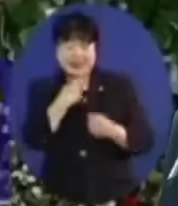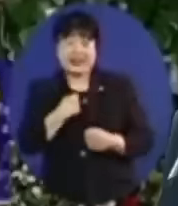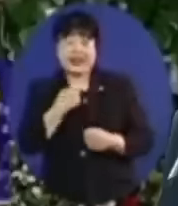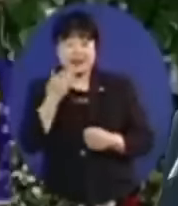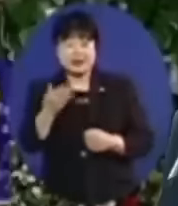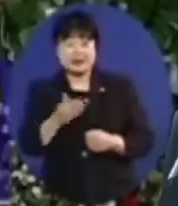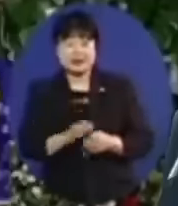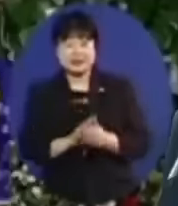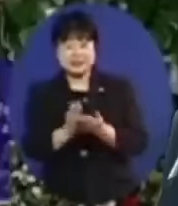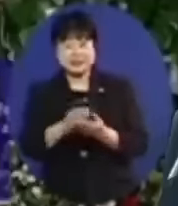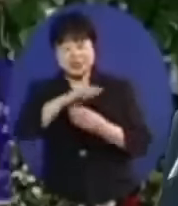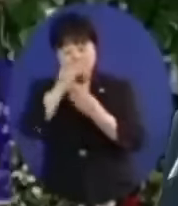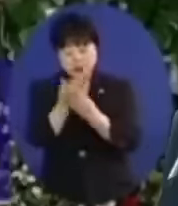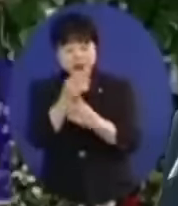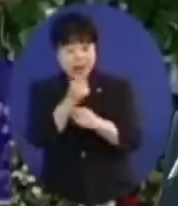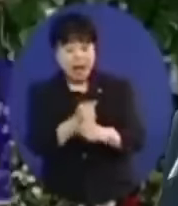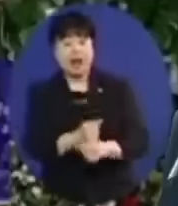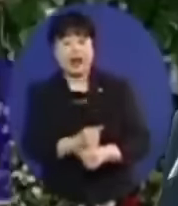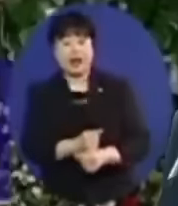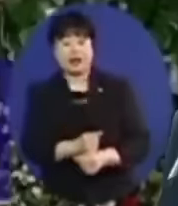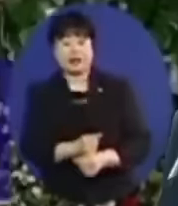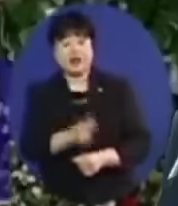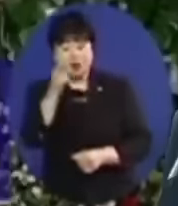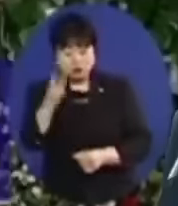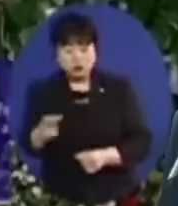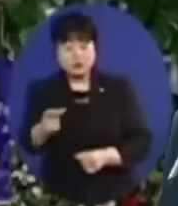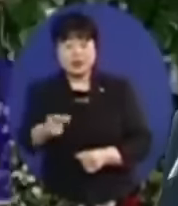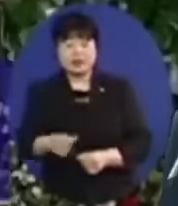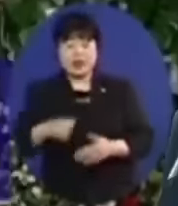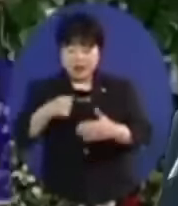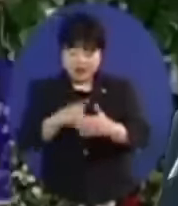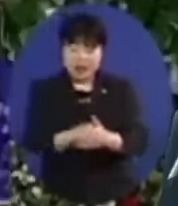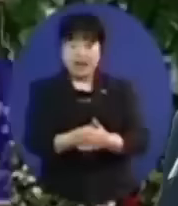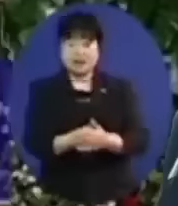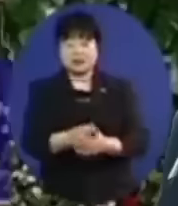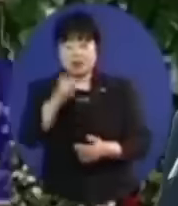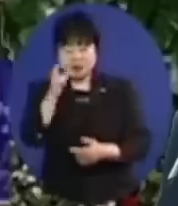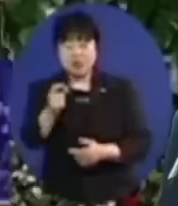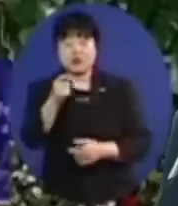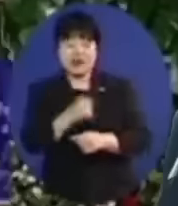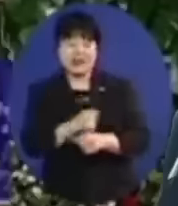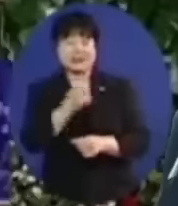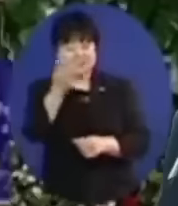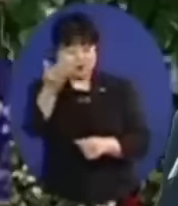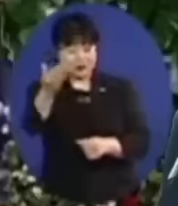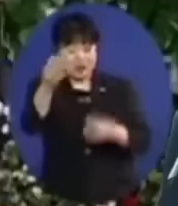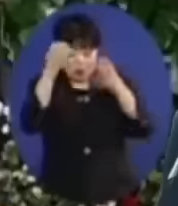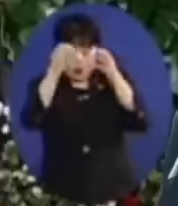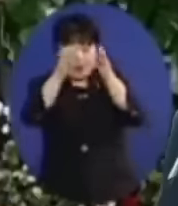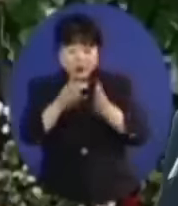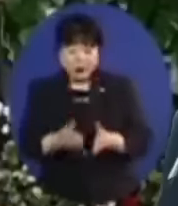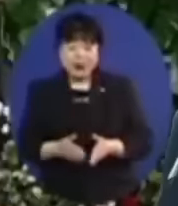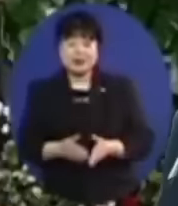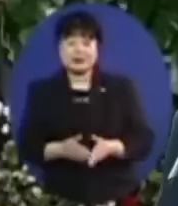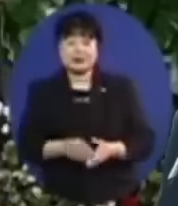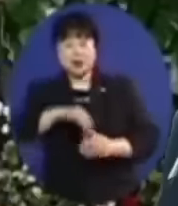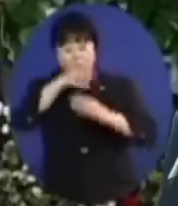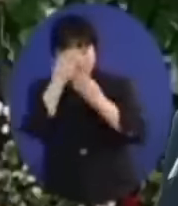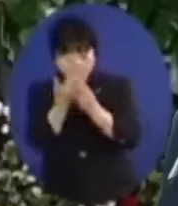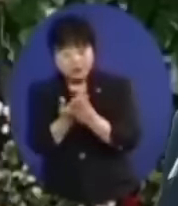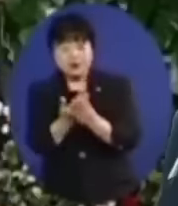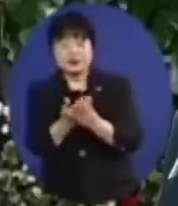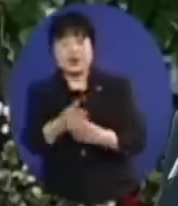너희를 친히 온전하게 하시며 굳건하게 하시며 강하게 하시며 틀을 견고하게 하시며, 고난을 통해서 온전하게